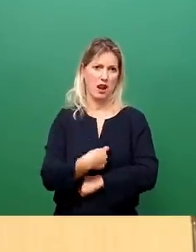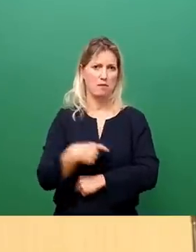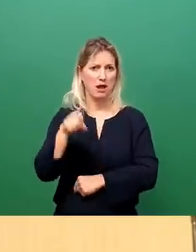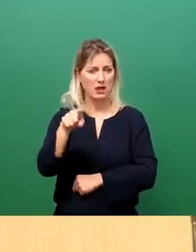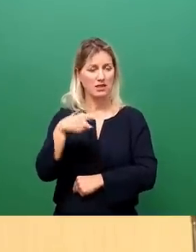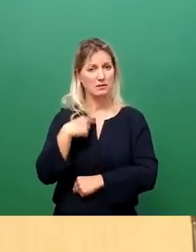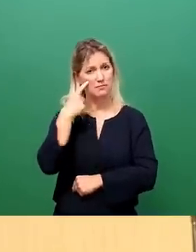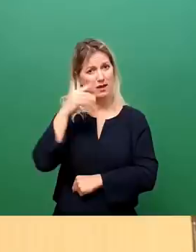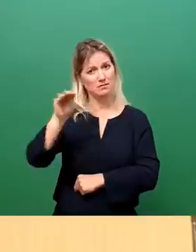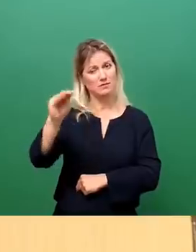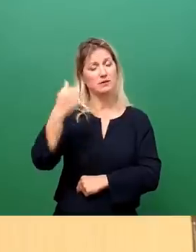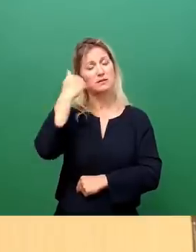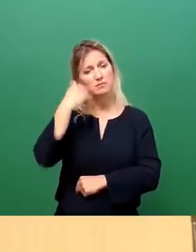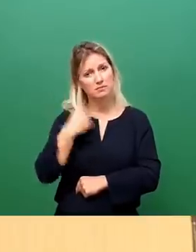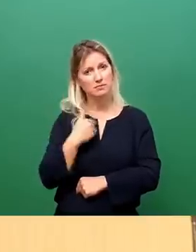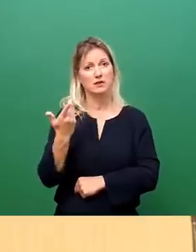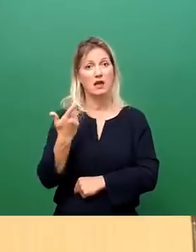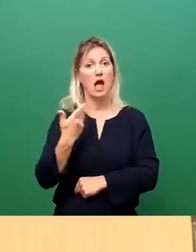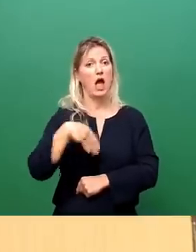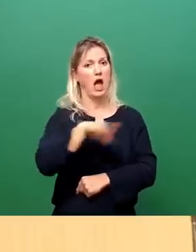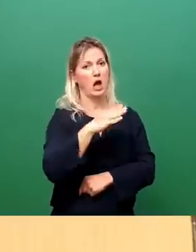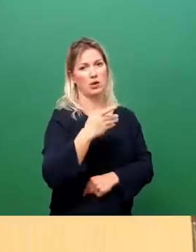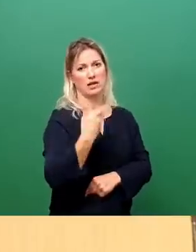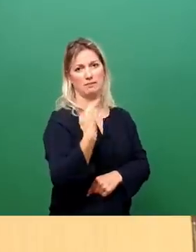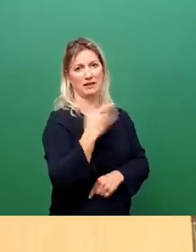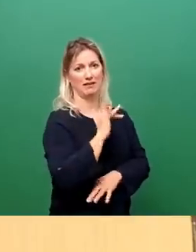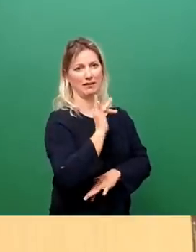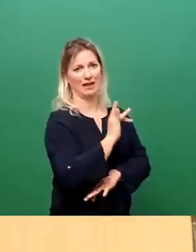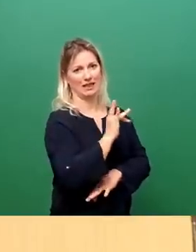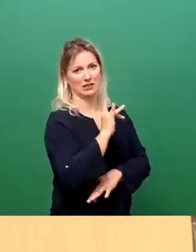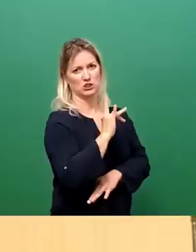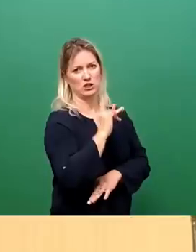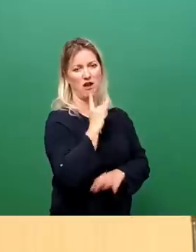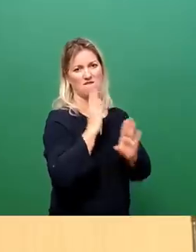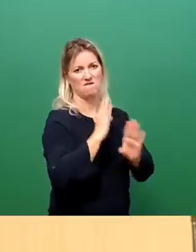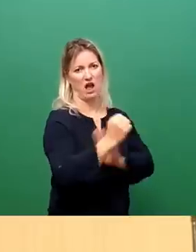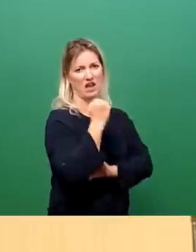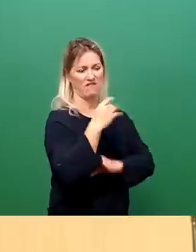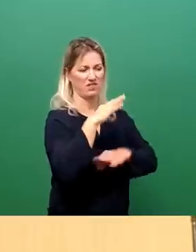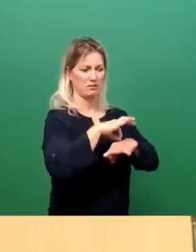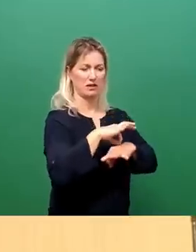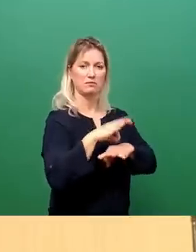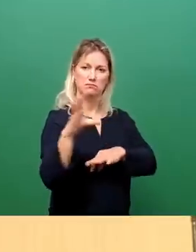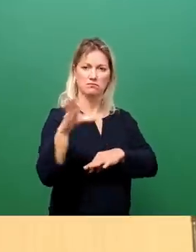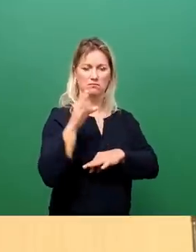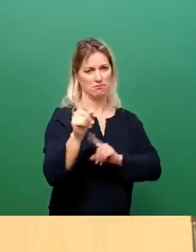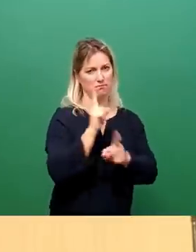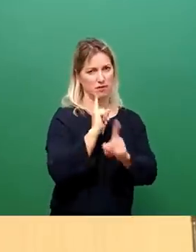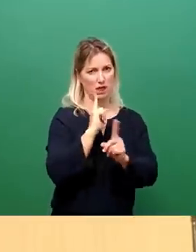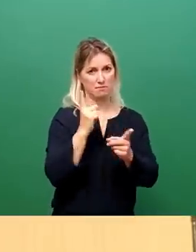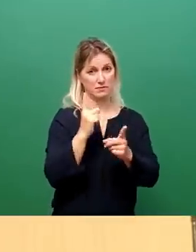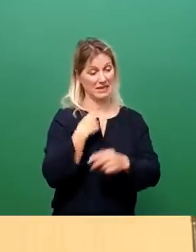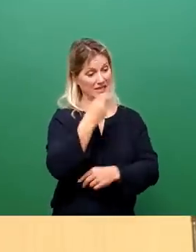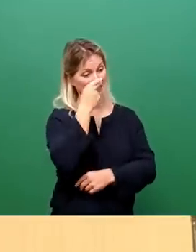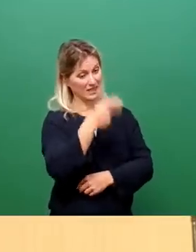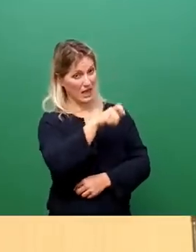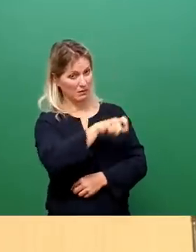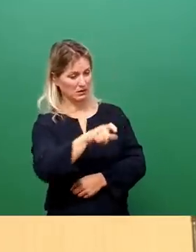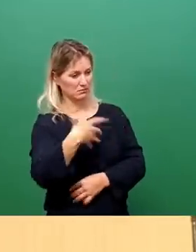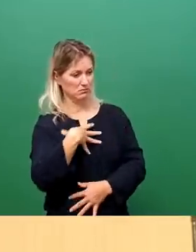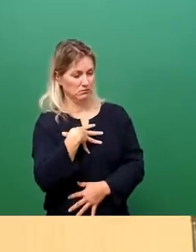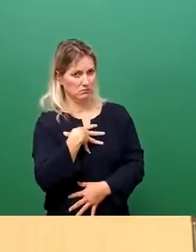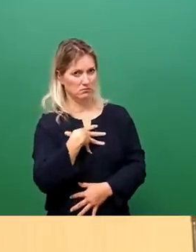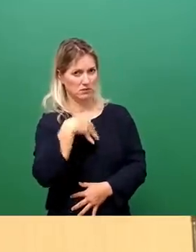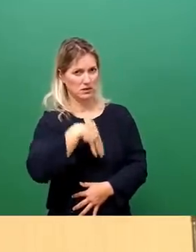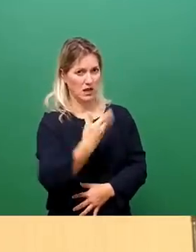mit uns kritischen medizinischen Fachkräften zu sprechen. Wir haben bei unseren Patienten Erschreckendes gesehen, was wir in dieser Häufigkeit